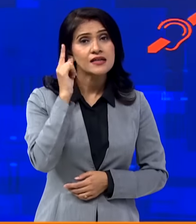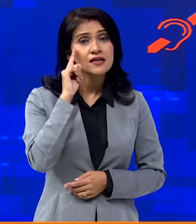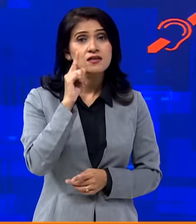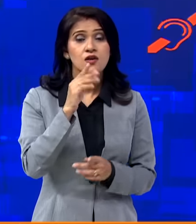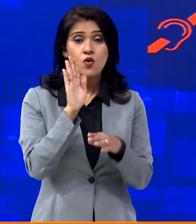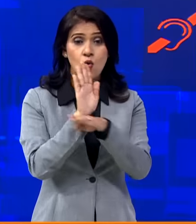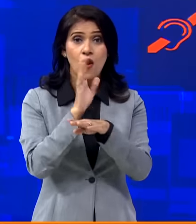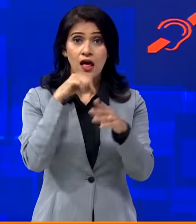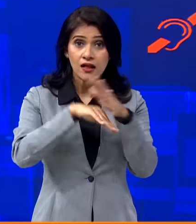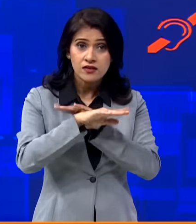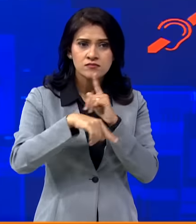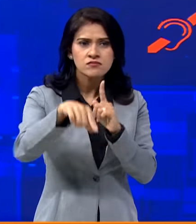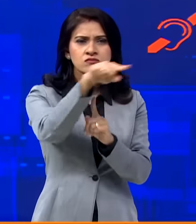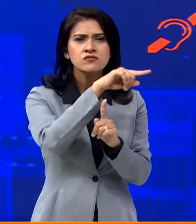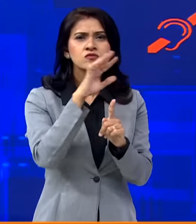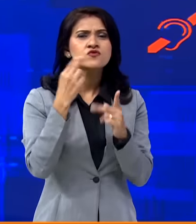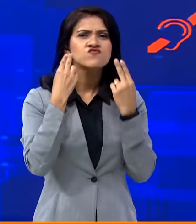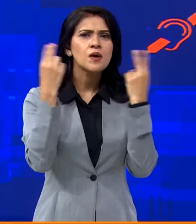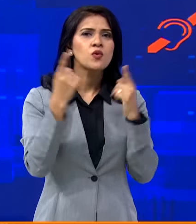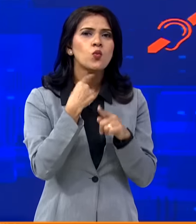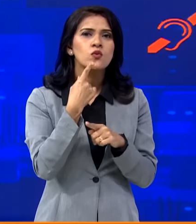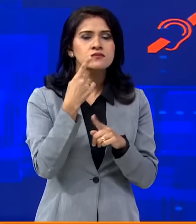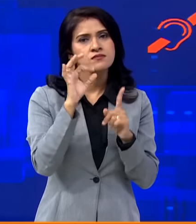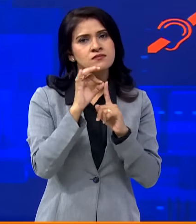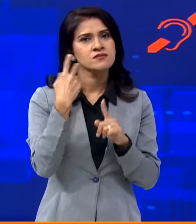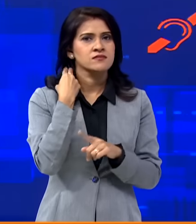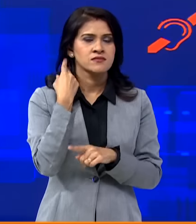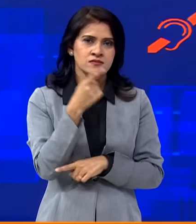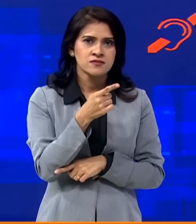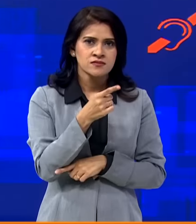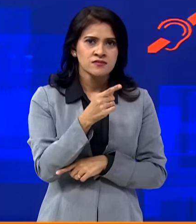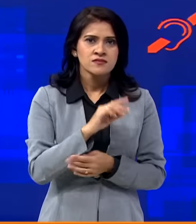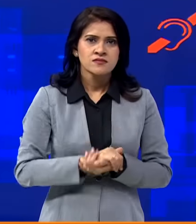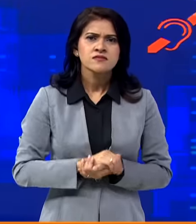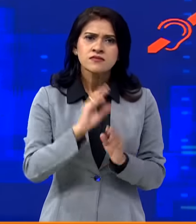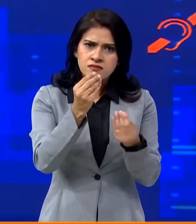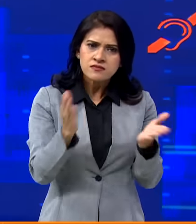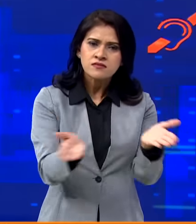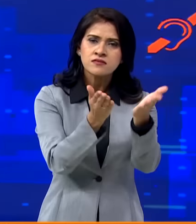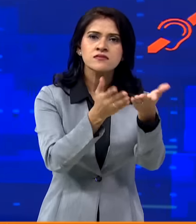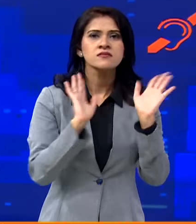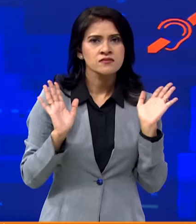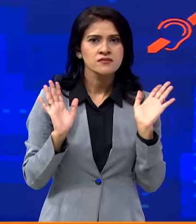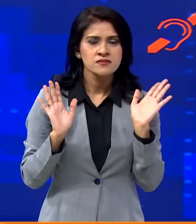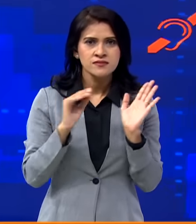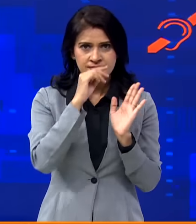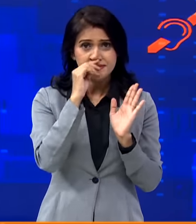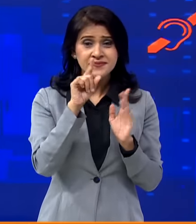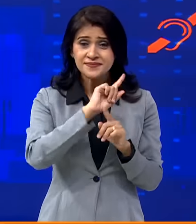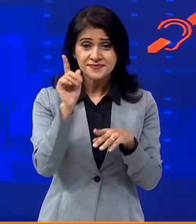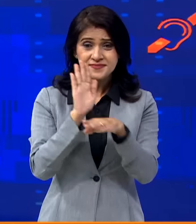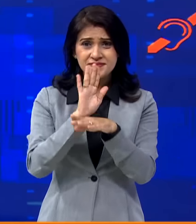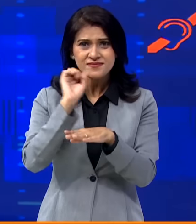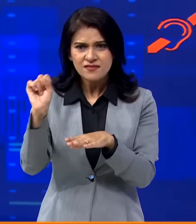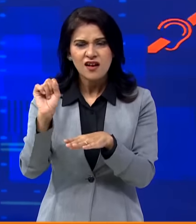नेता अगर कोई है तो प्रियंका गांधी हैं तो जो सबसे ज्यादा लोकप्रिय है उसे आगे बढ़ाना चाहिए लेकिन कांग्रेस की